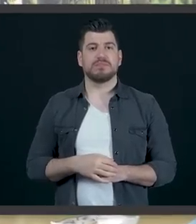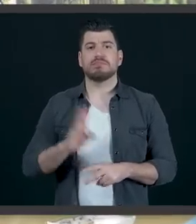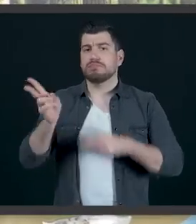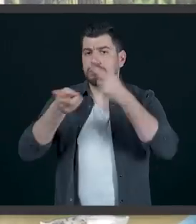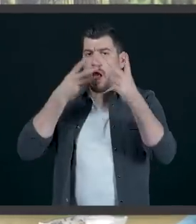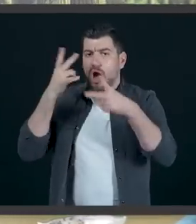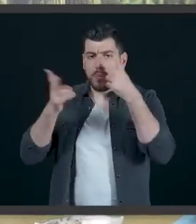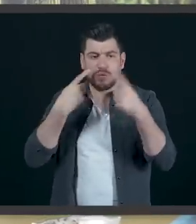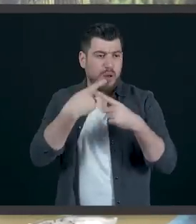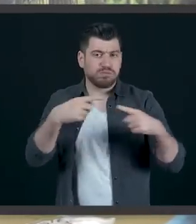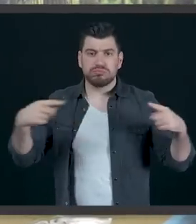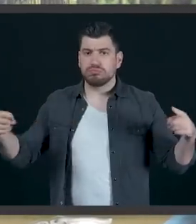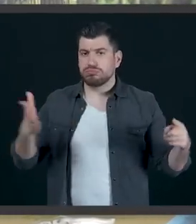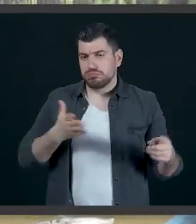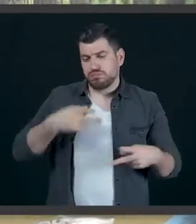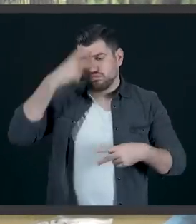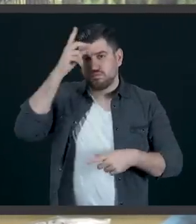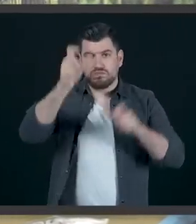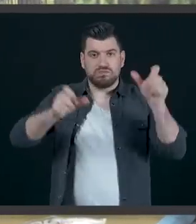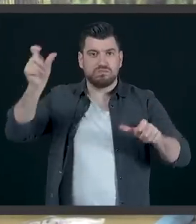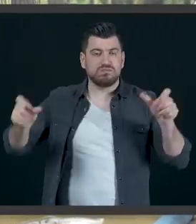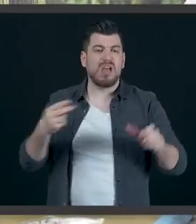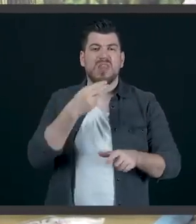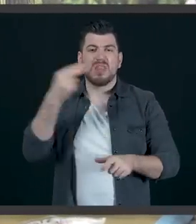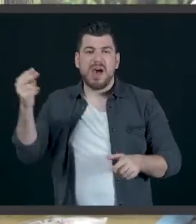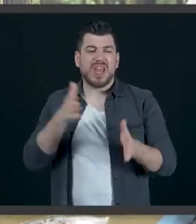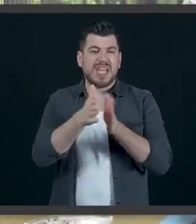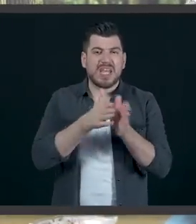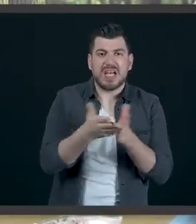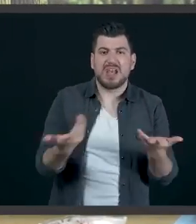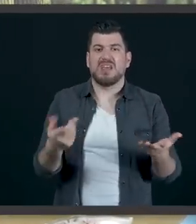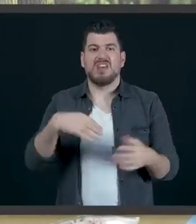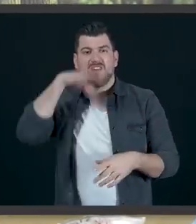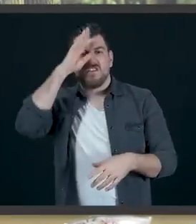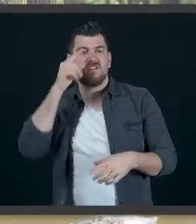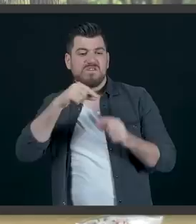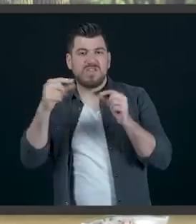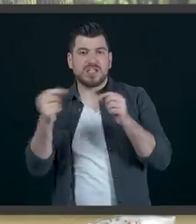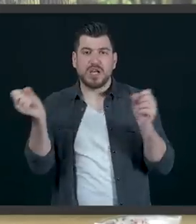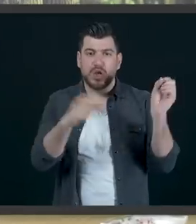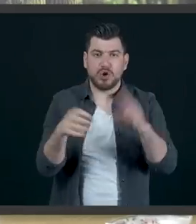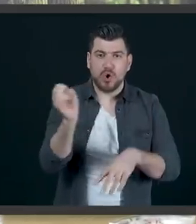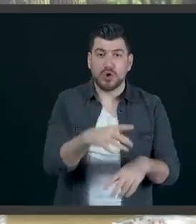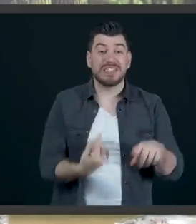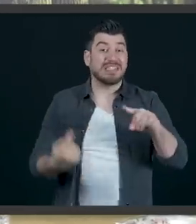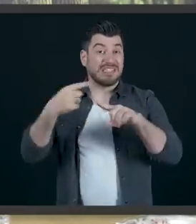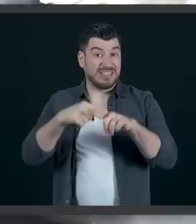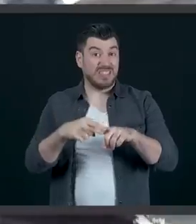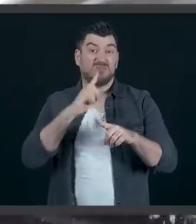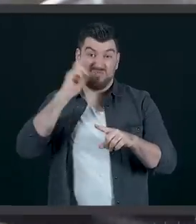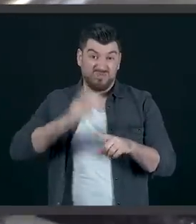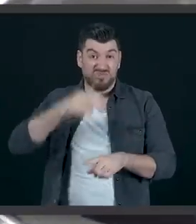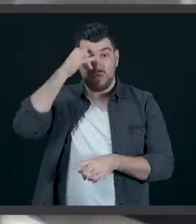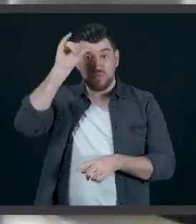Ό,τι αρωματικό σας αρέσει μπορείτε να βάλετε μέσα. Μπορείτε να βάλετε θυμάρι, μπορείτε να βάλετε ρίγανη, μπορείτε να βάλετε βασιλικό. Οπουδήποτε θα βάλετε μόσχο